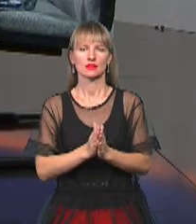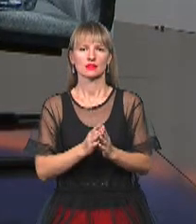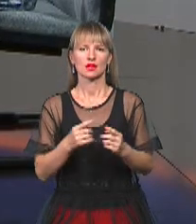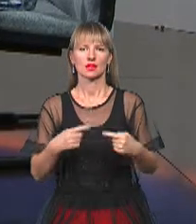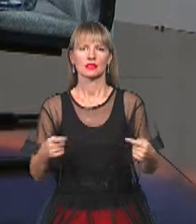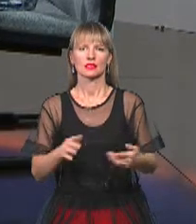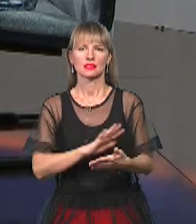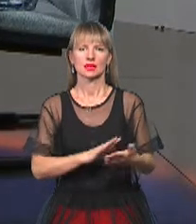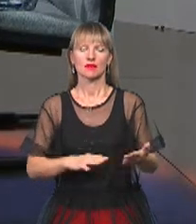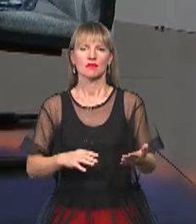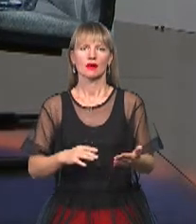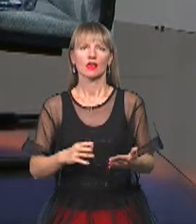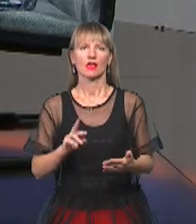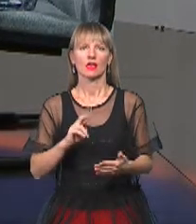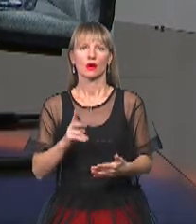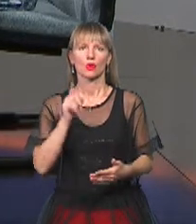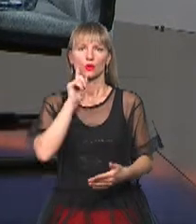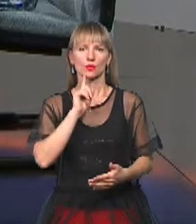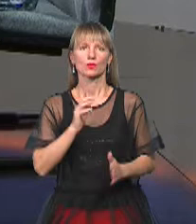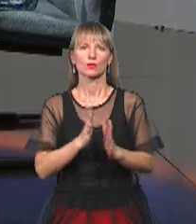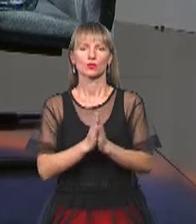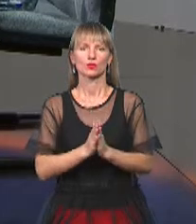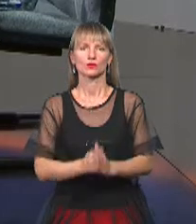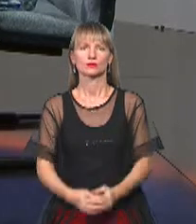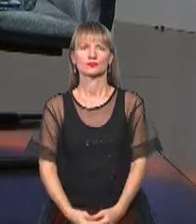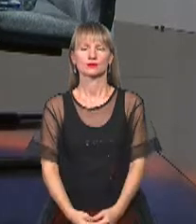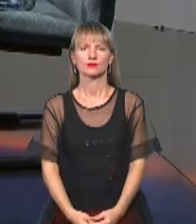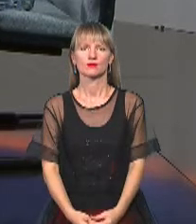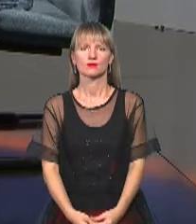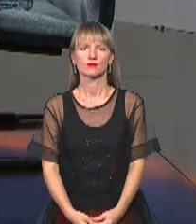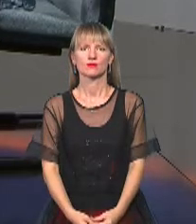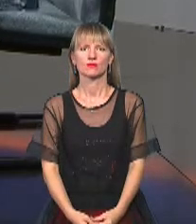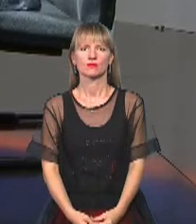тривають оброблення звернень. Тож я прошу.